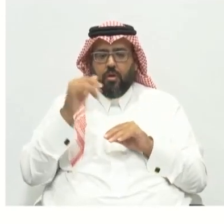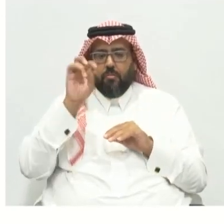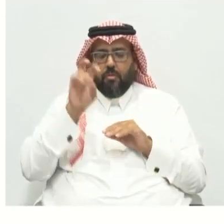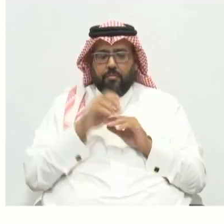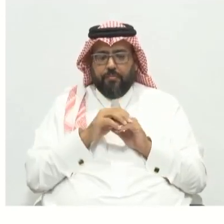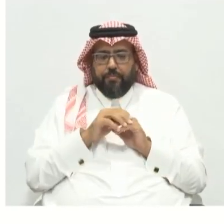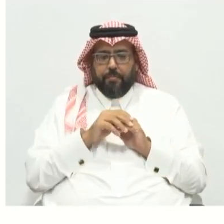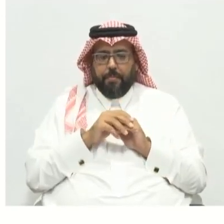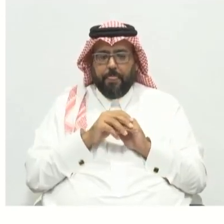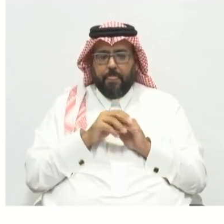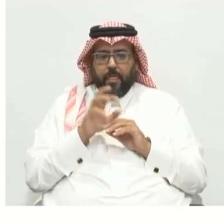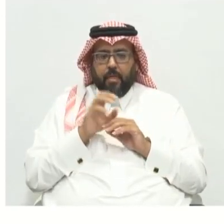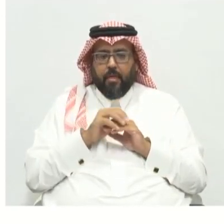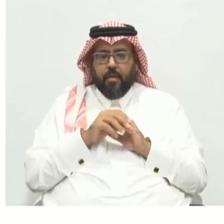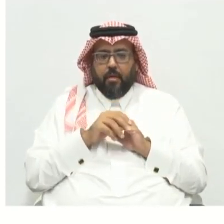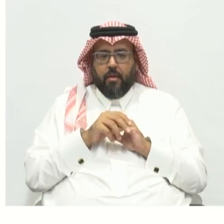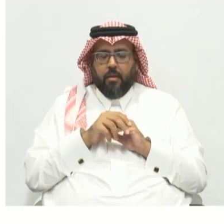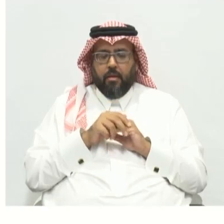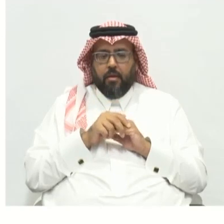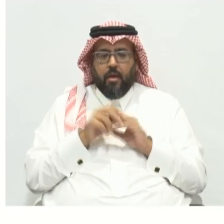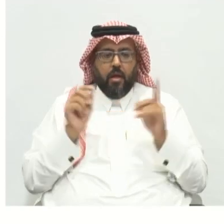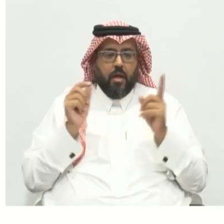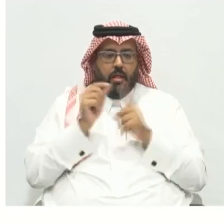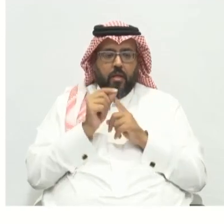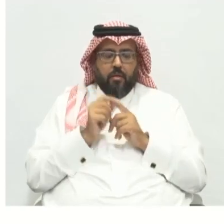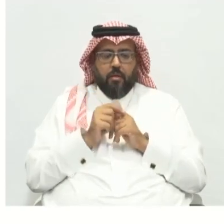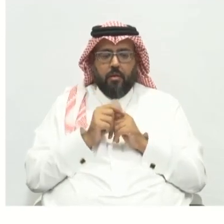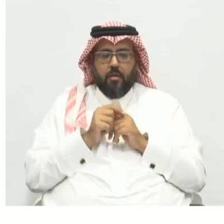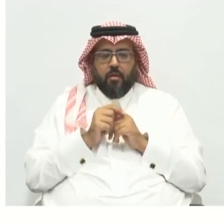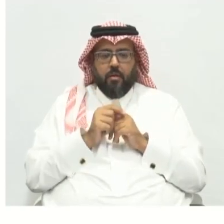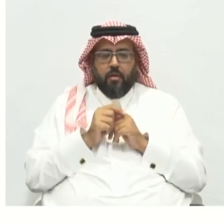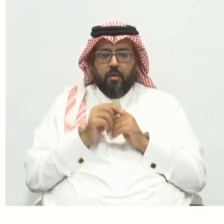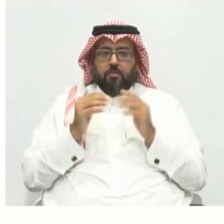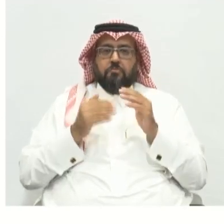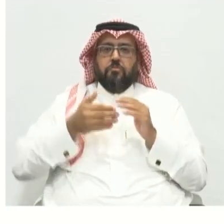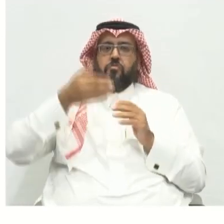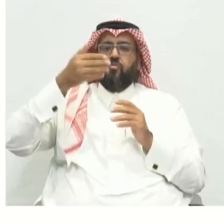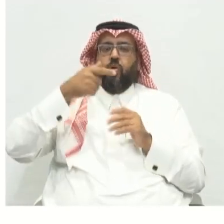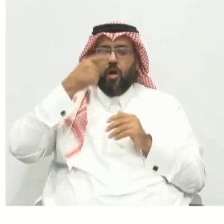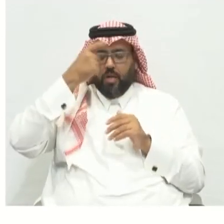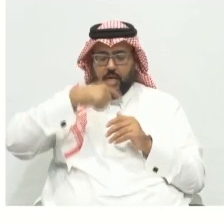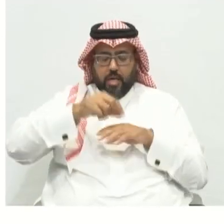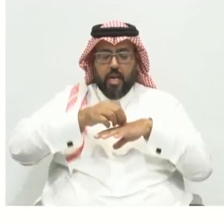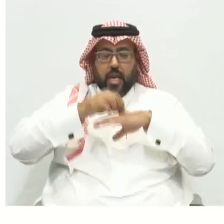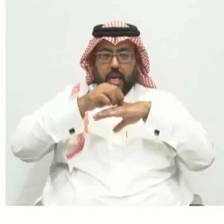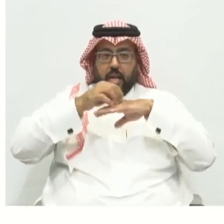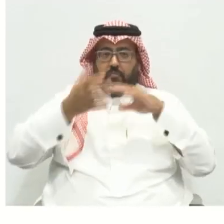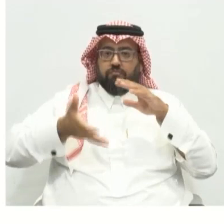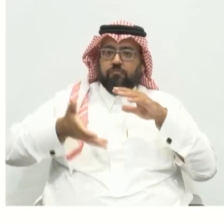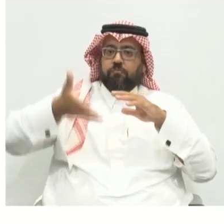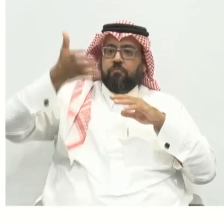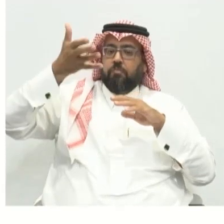القواعد ماذا الاخلاقيه الهدف من ذلك الهدف الى السمو بالانسان والسعي لوصول الى مرتبه